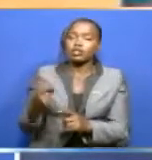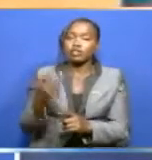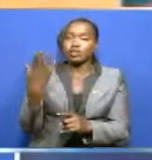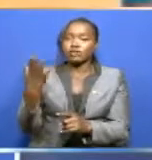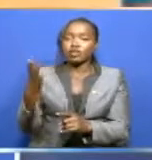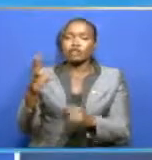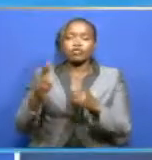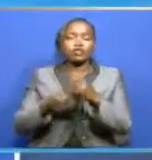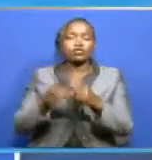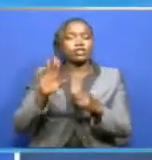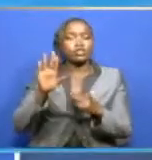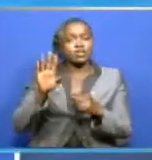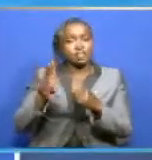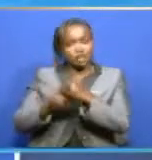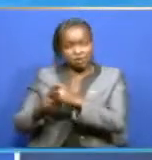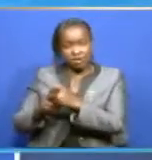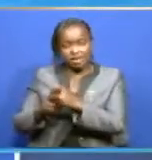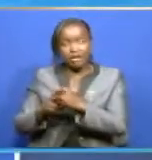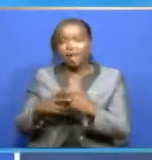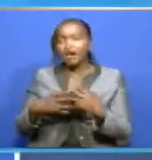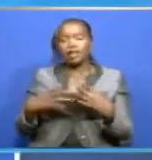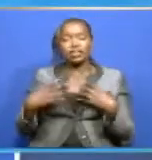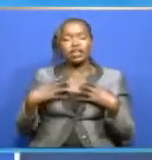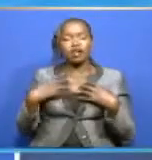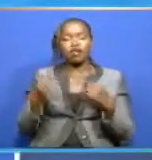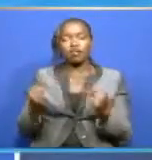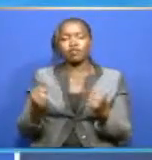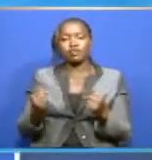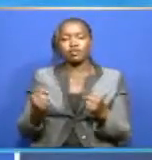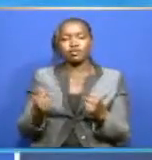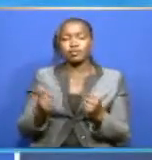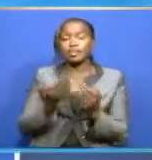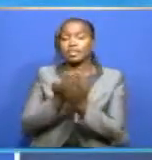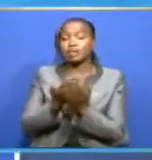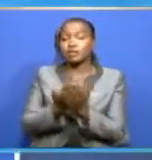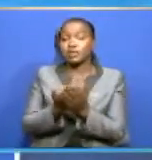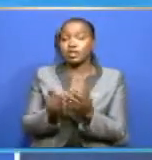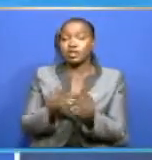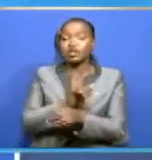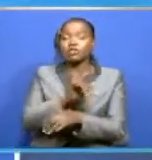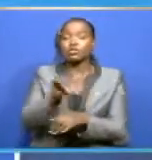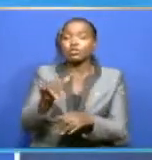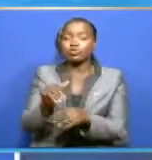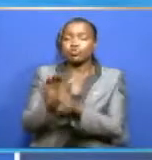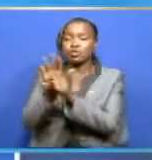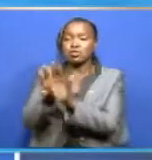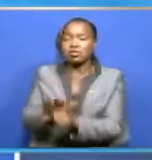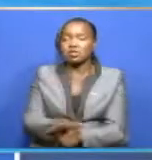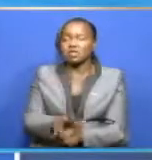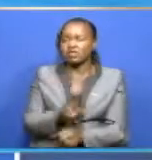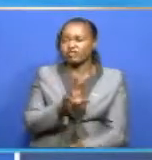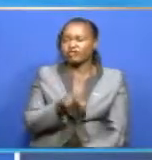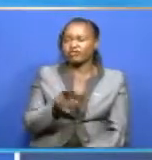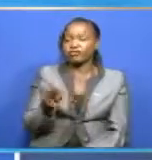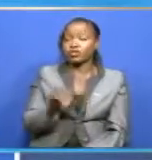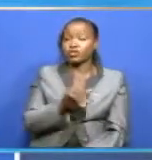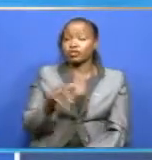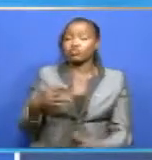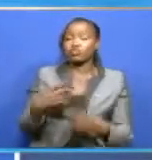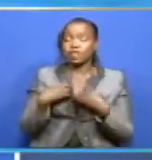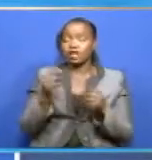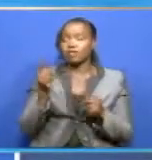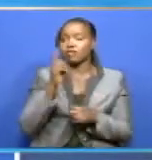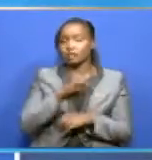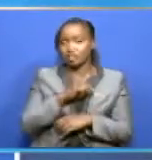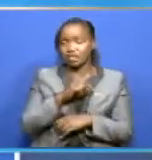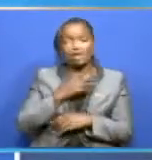21,557 wamepona. I want to appeal to those among us who are stigmatizing those who have recovered to